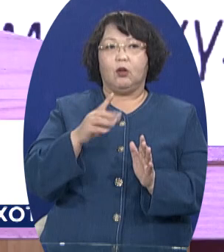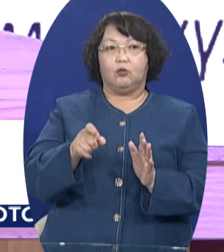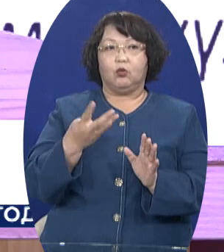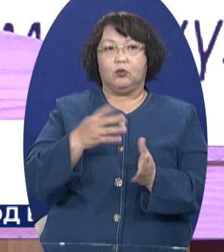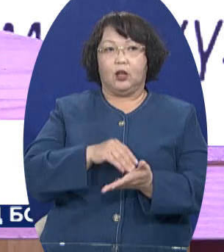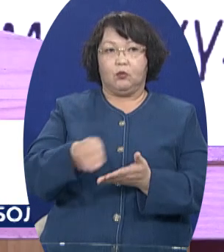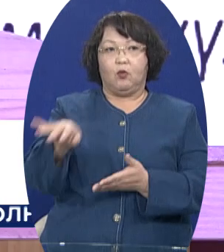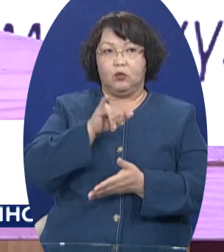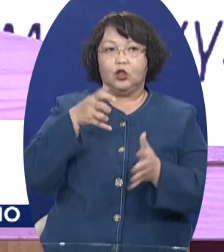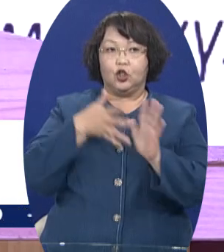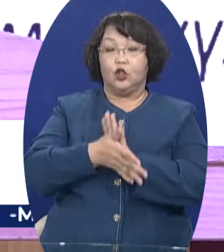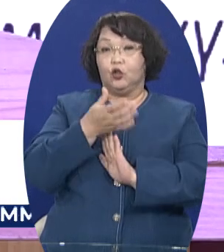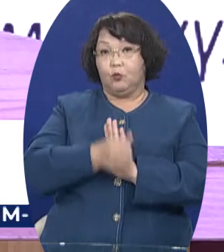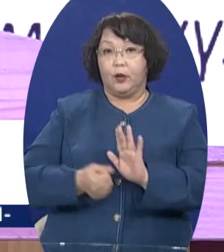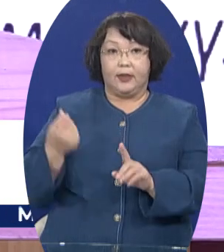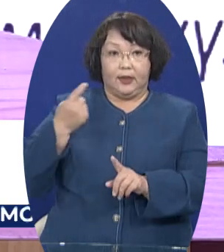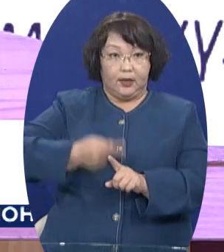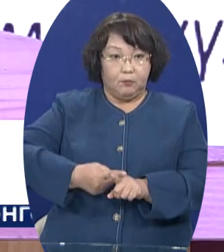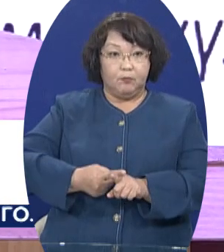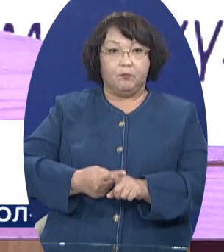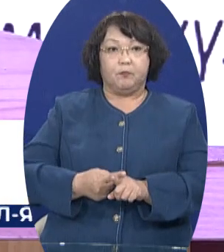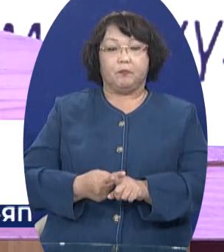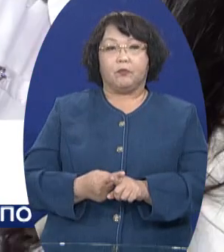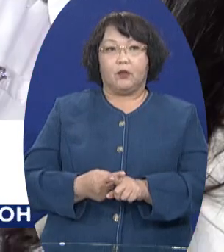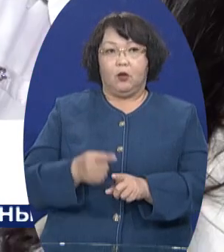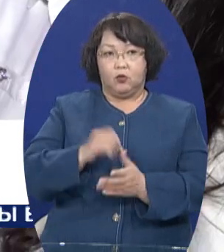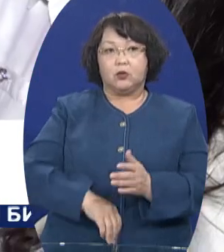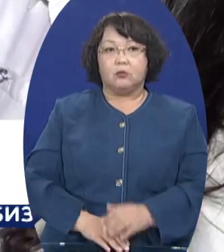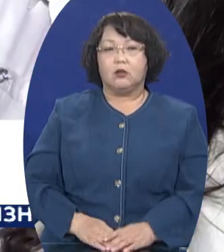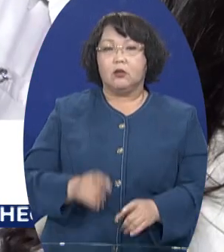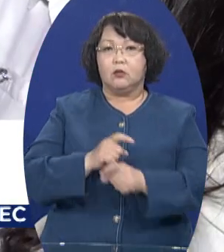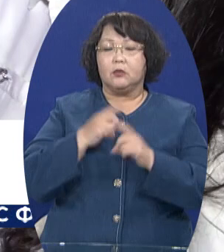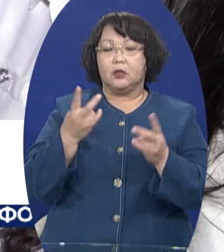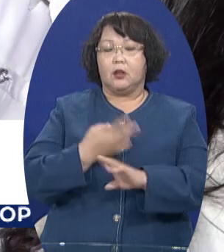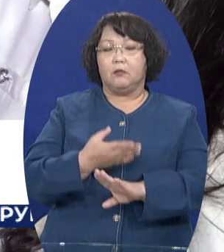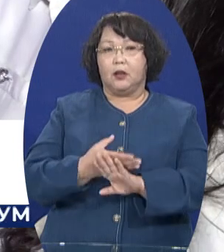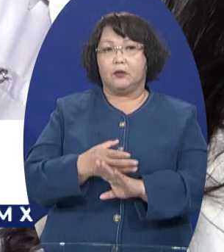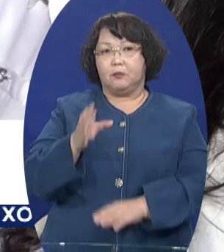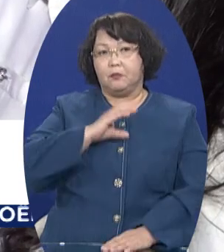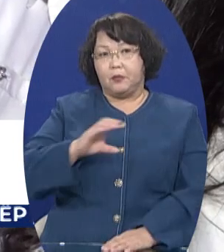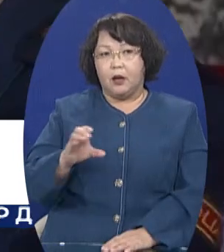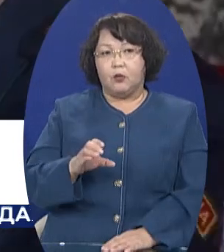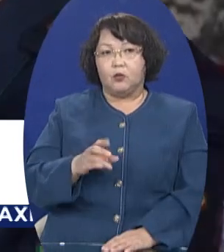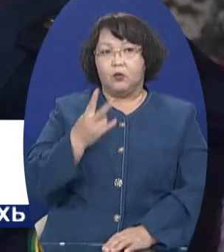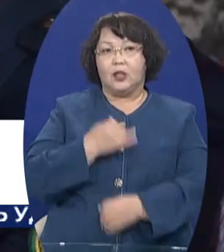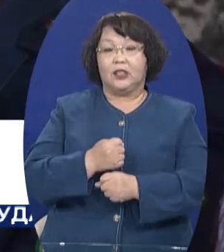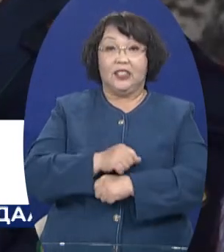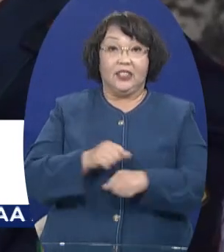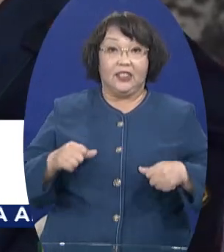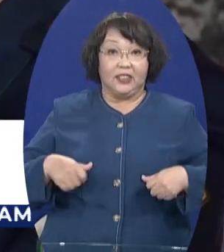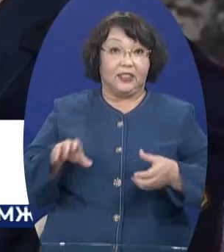төгрөгийг болов улсын төсөөс нэмж одоо гаргасан байгаа. Хөдөлмөр нийгмийн хамгааллын салбарын үйл ажиллагаа хэрэгдэж